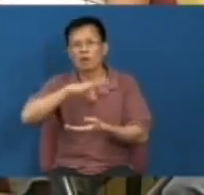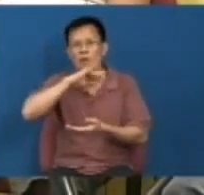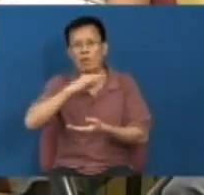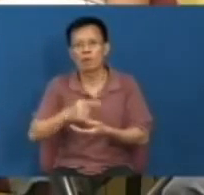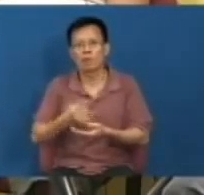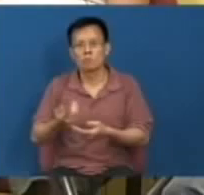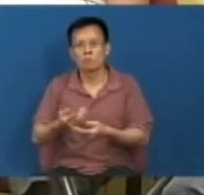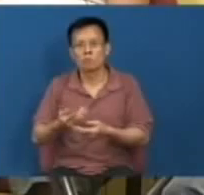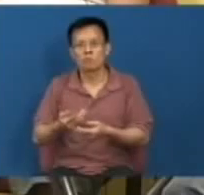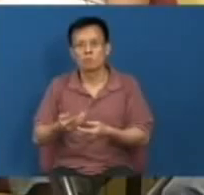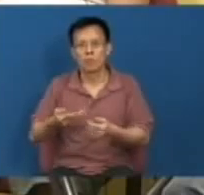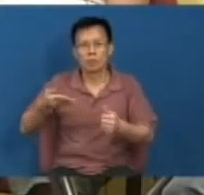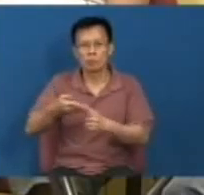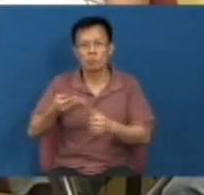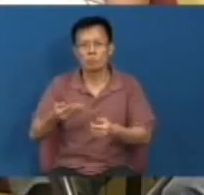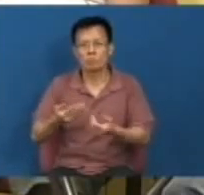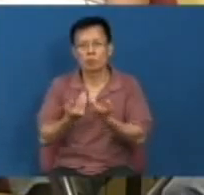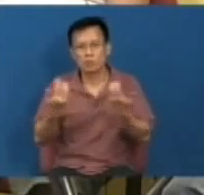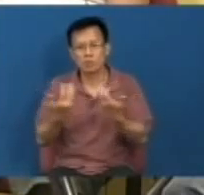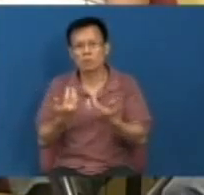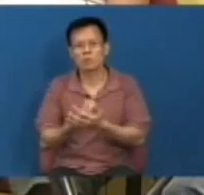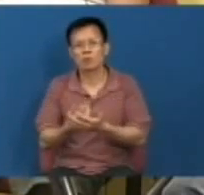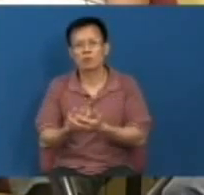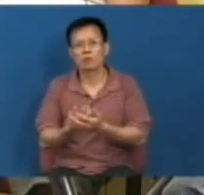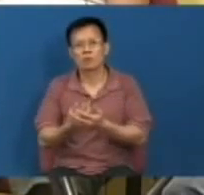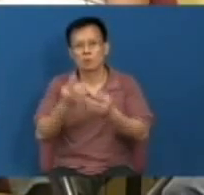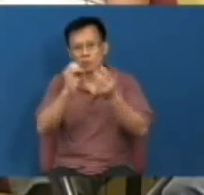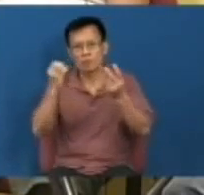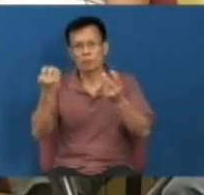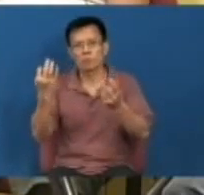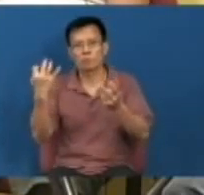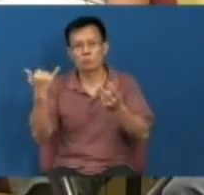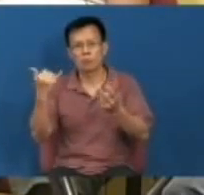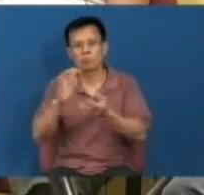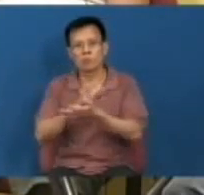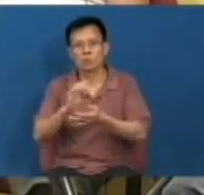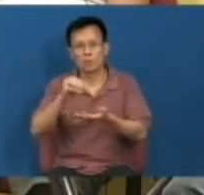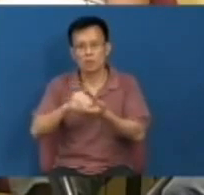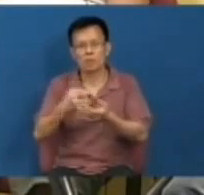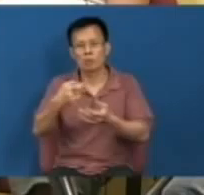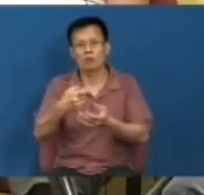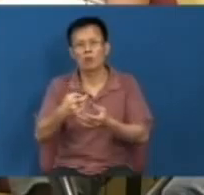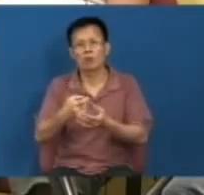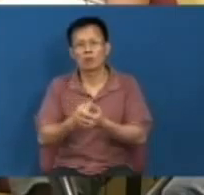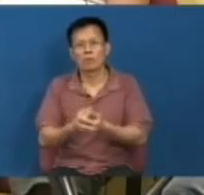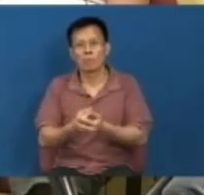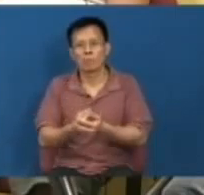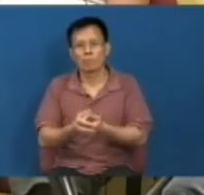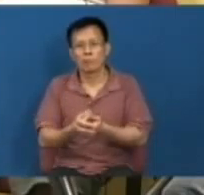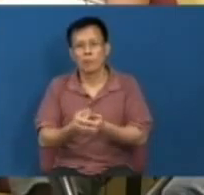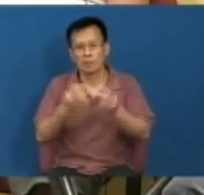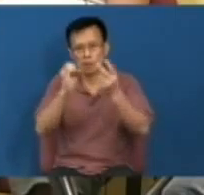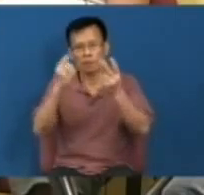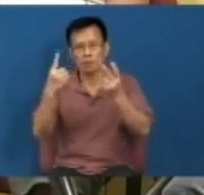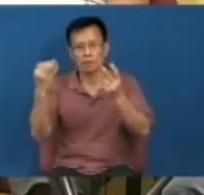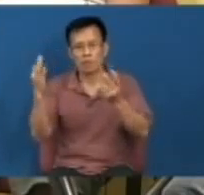我補差額，一尺換一尺咁樣叫做樓換樓。佢唔係2006年定個價，譬如話200萬，到2013年個